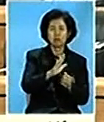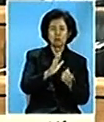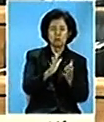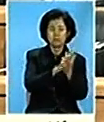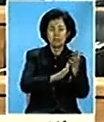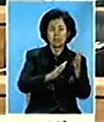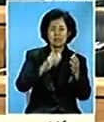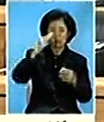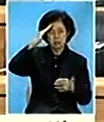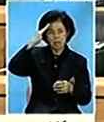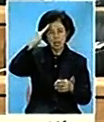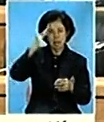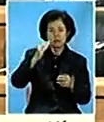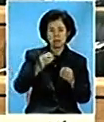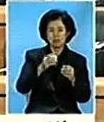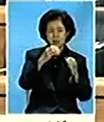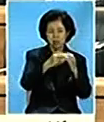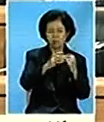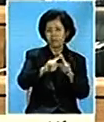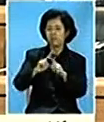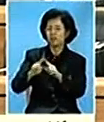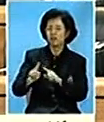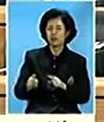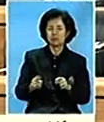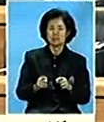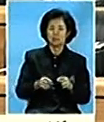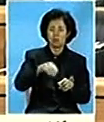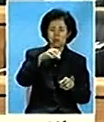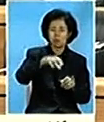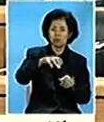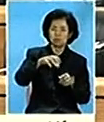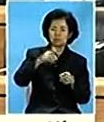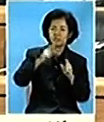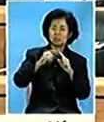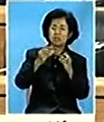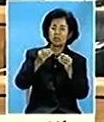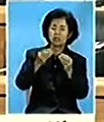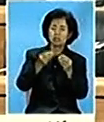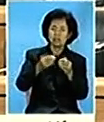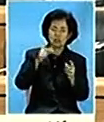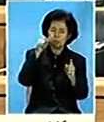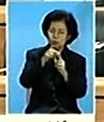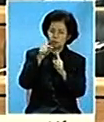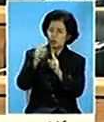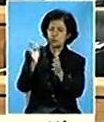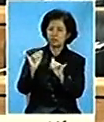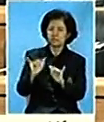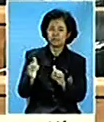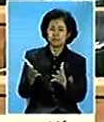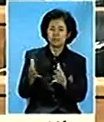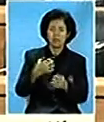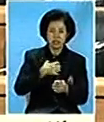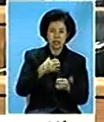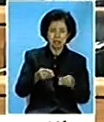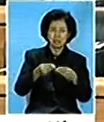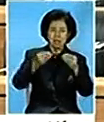กระทรวงทรัพยากรต่างๆบ้างหน่วยพัฒนาที่ดินบ้างของกรมที่ดินบ้างไม่ตรงอะมาตรฐานไม่ตรงกันเพราะฉะนั้นอยากจะให้รัฐ